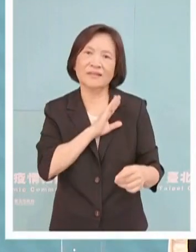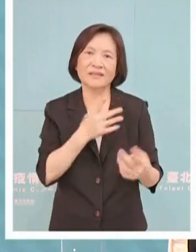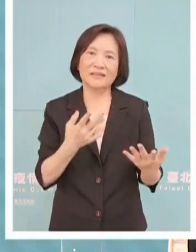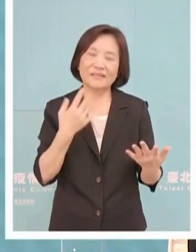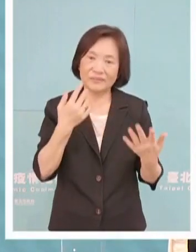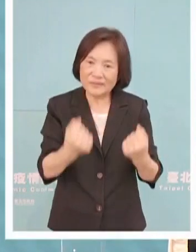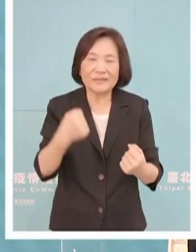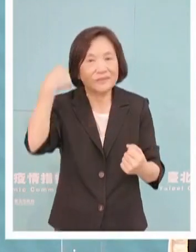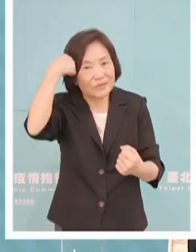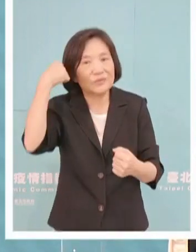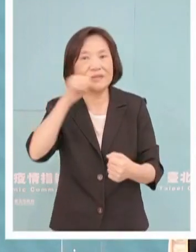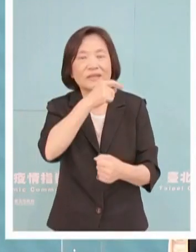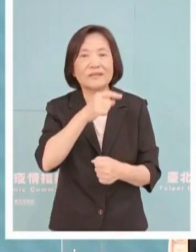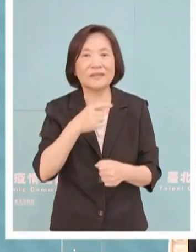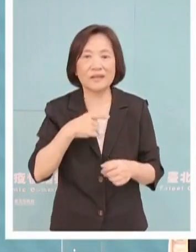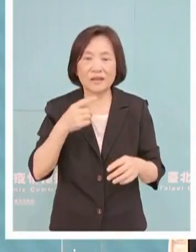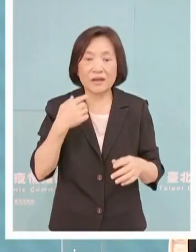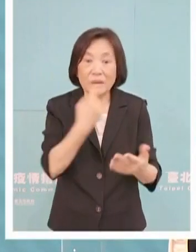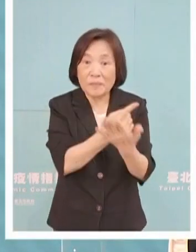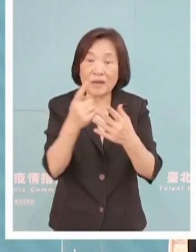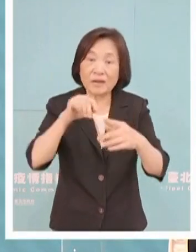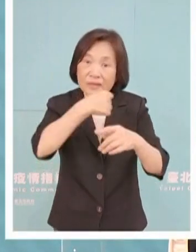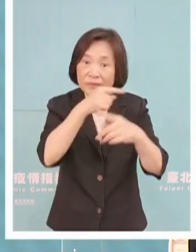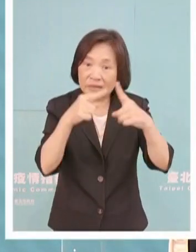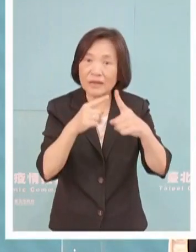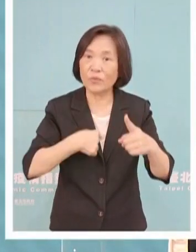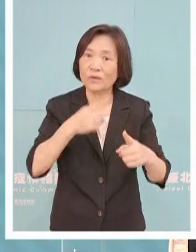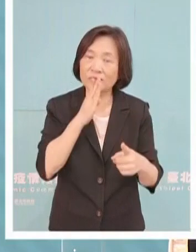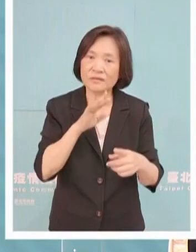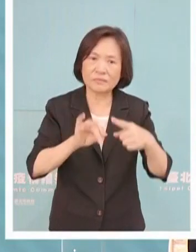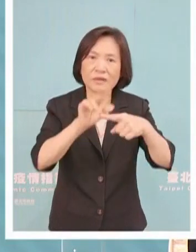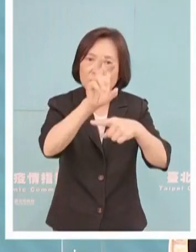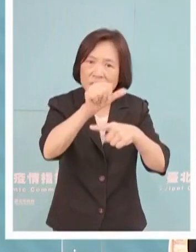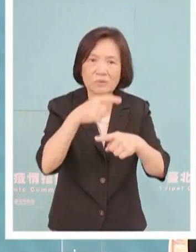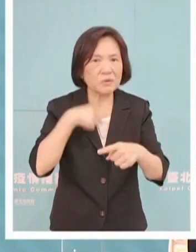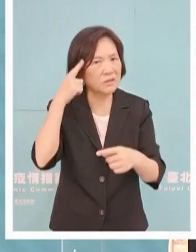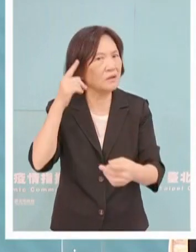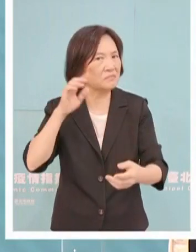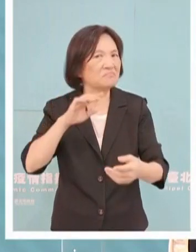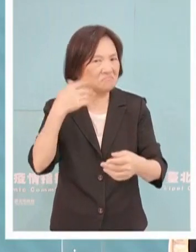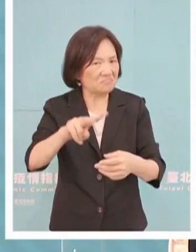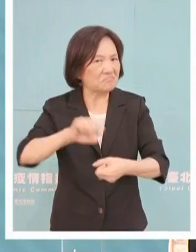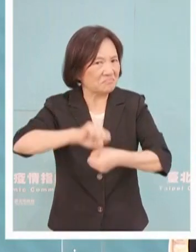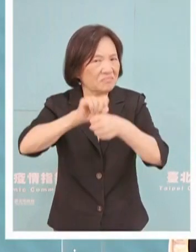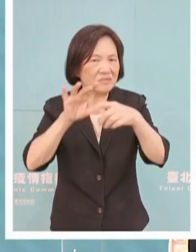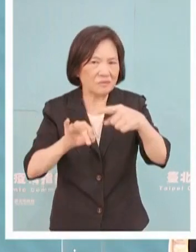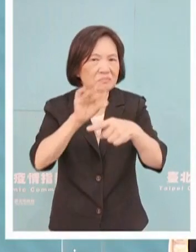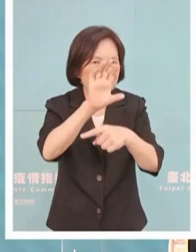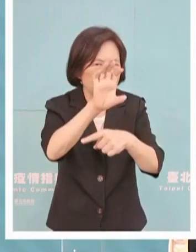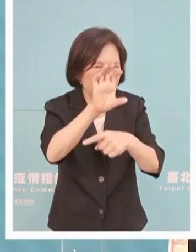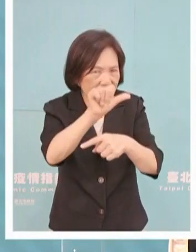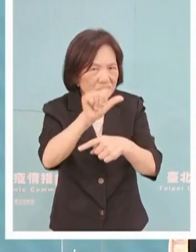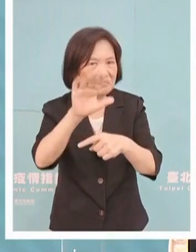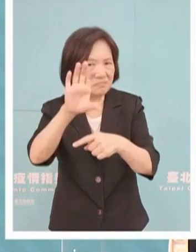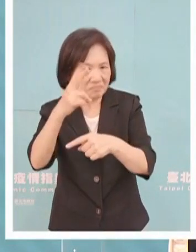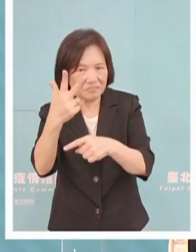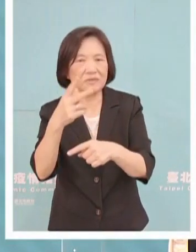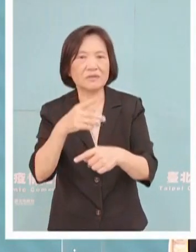么，你说认同自己是台湾人的75%，我认为不止的，应该是